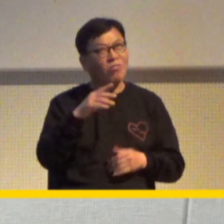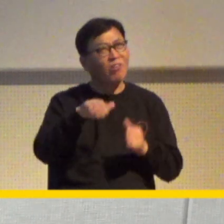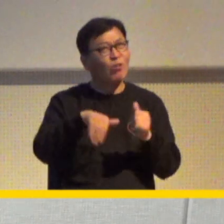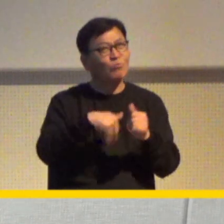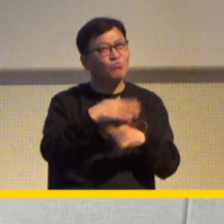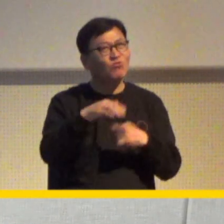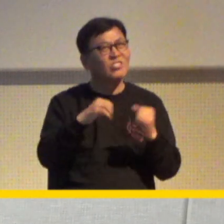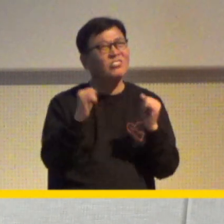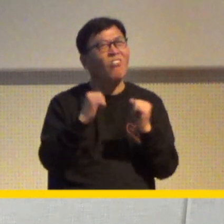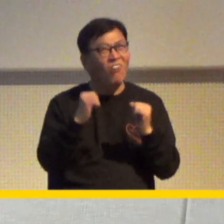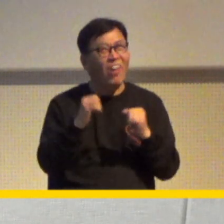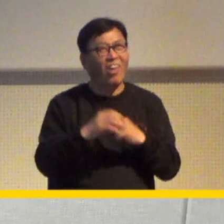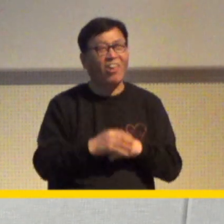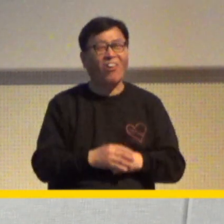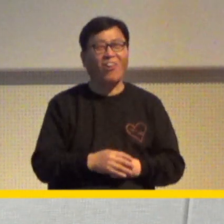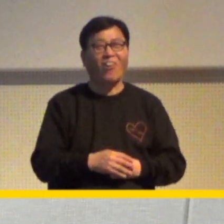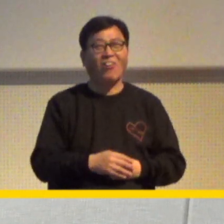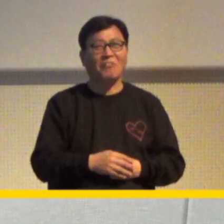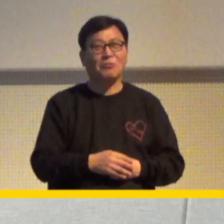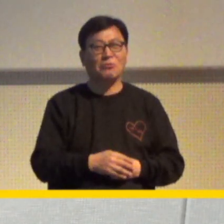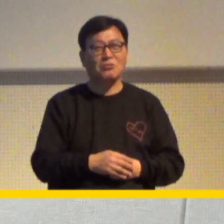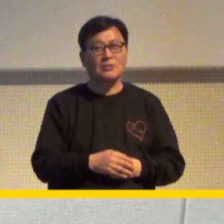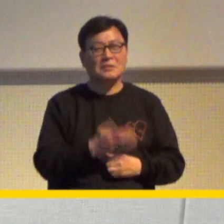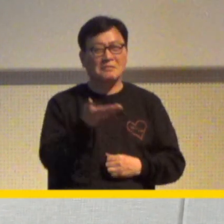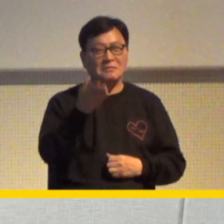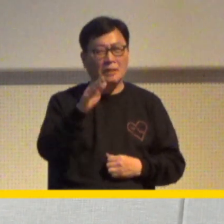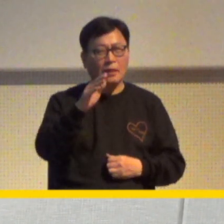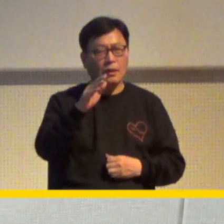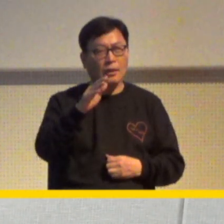주교 표정 별로 안 좋으신데. 그런데